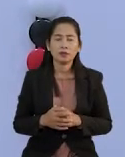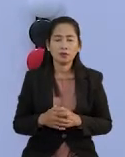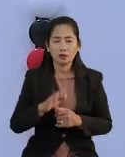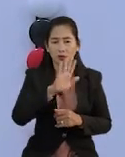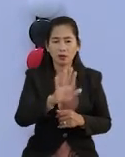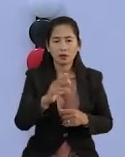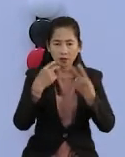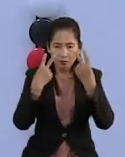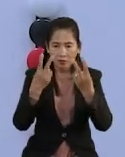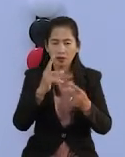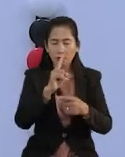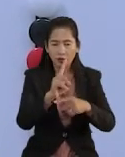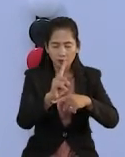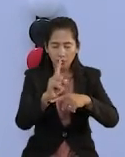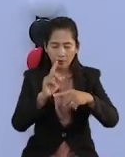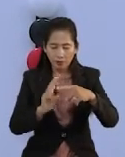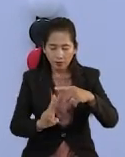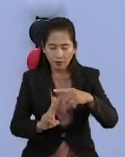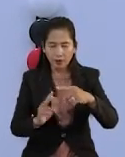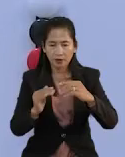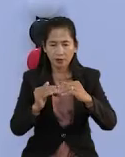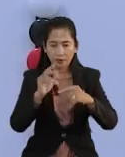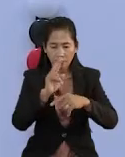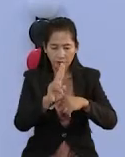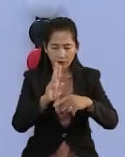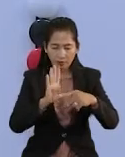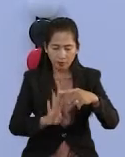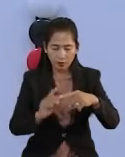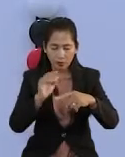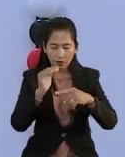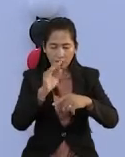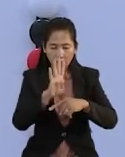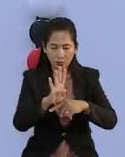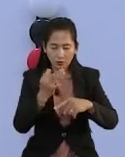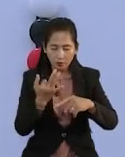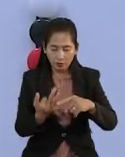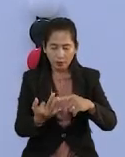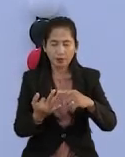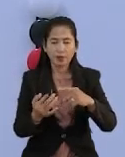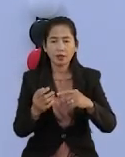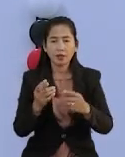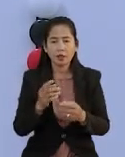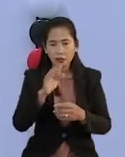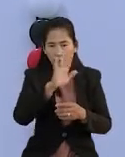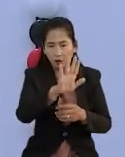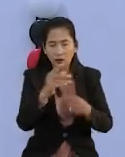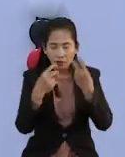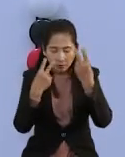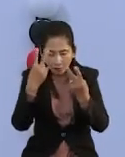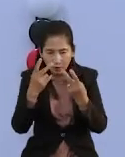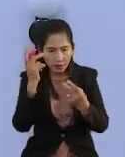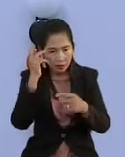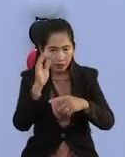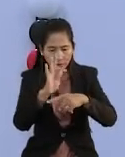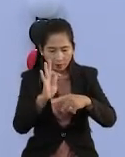chẳng còn mở mũi phía phí sma nâng phía phía bốn sma nâng bốn phía phẩm bầy nhưng con mơ kết mơ thả ta